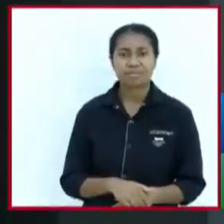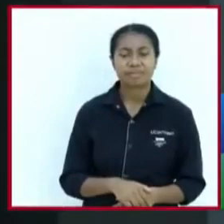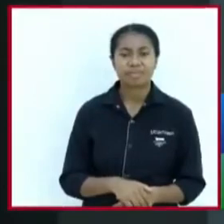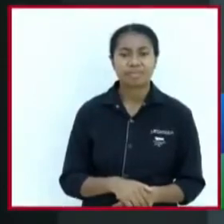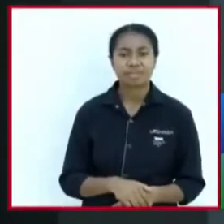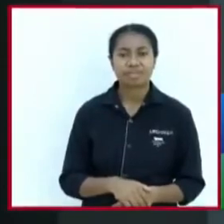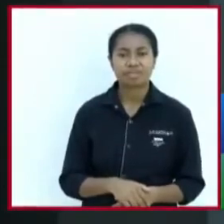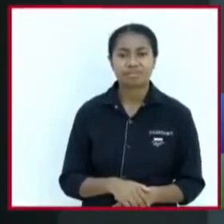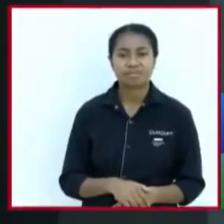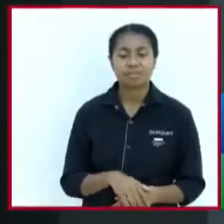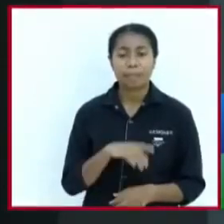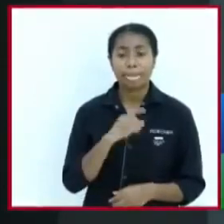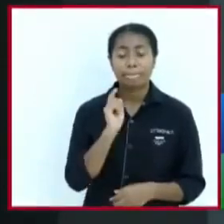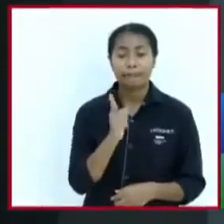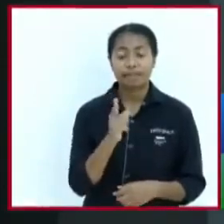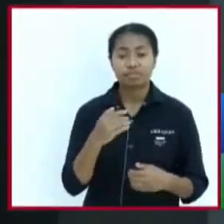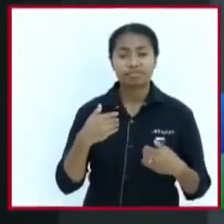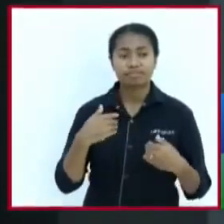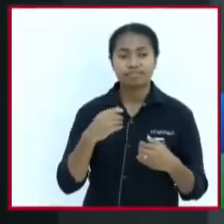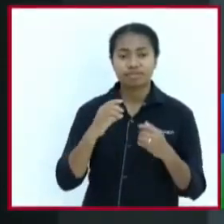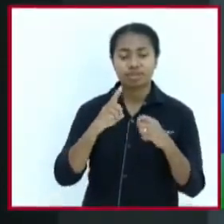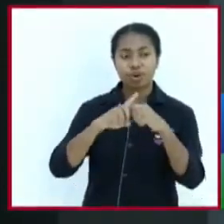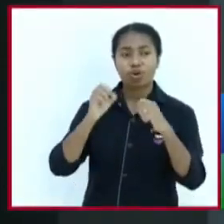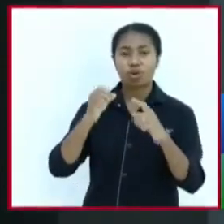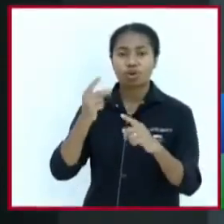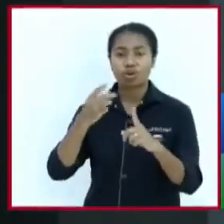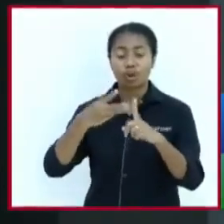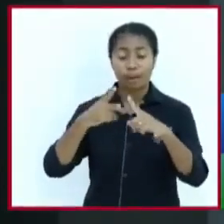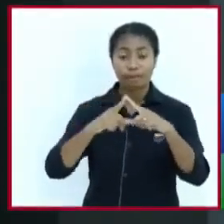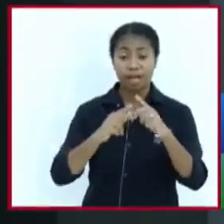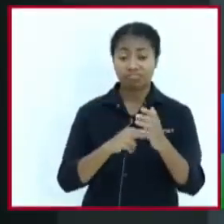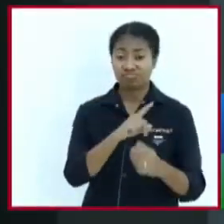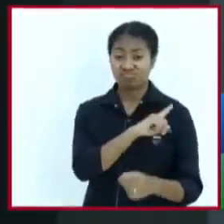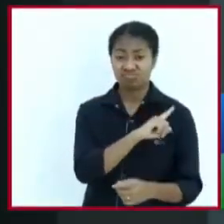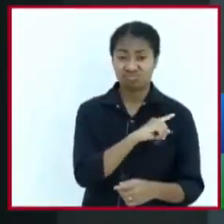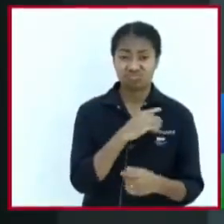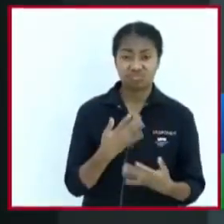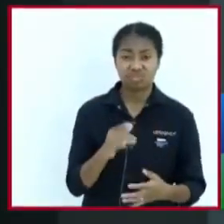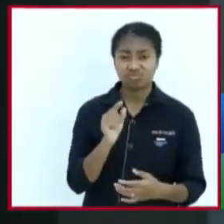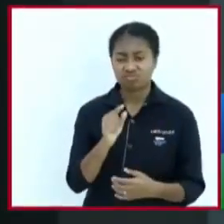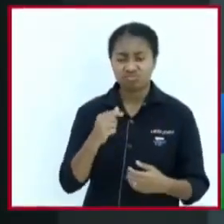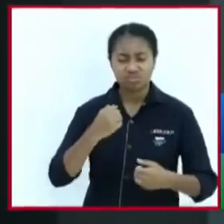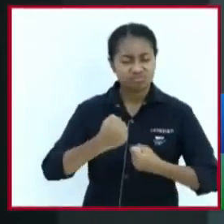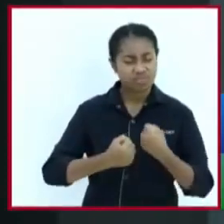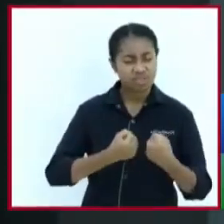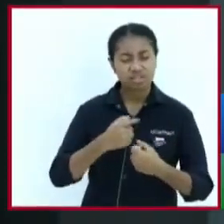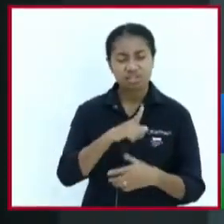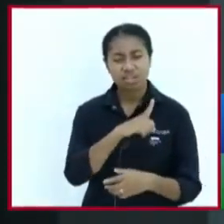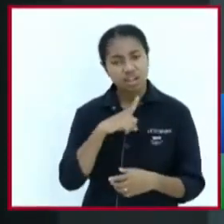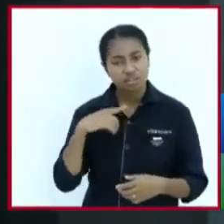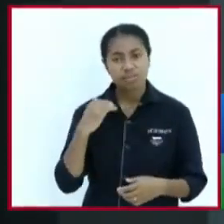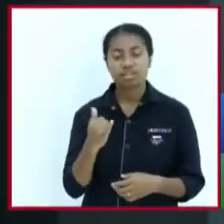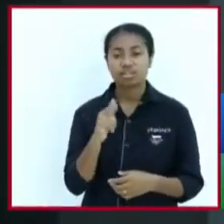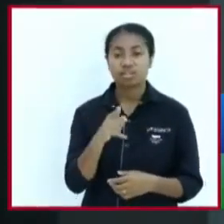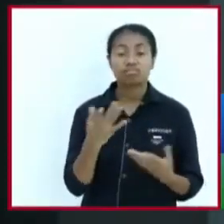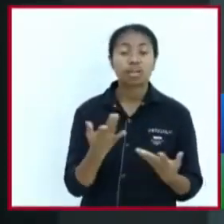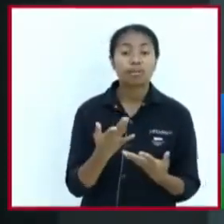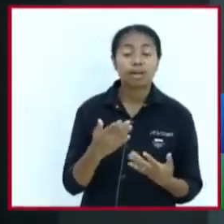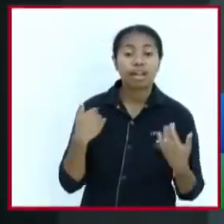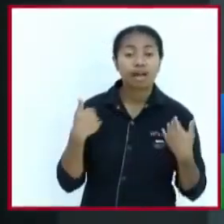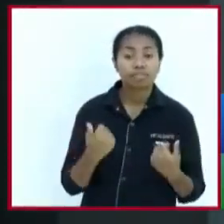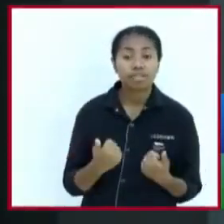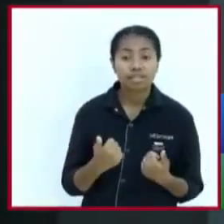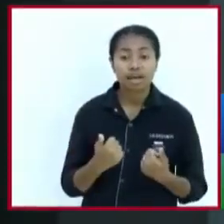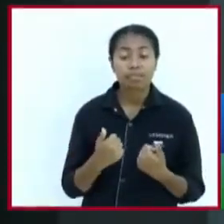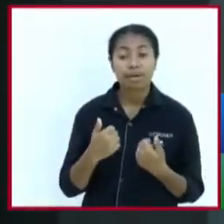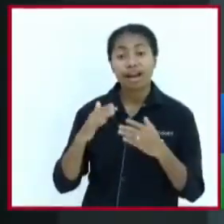berusaha mengorbankan dirinya sendiri tapi pada korban Kristus yang sekali selama-lamanya lalu Bagaimana bisa semua ini